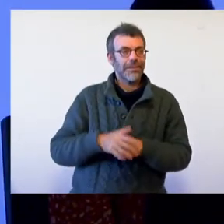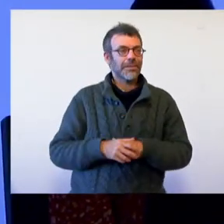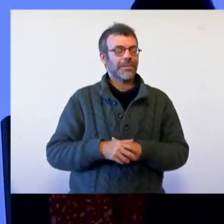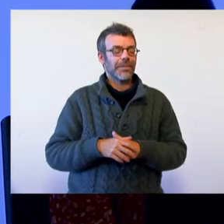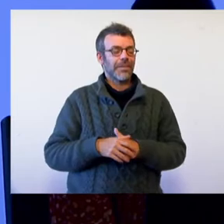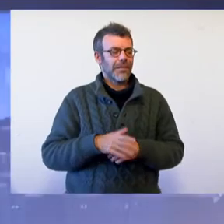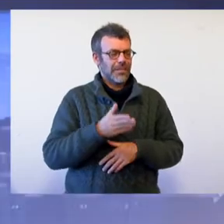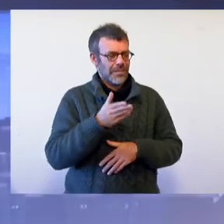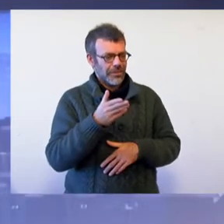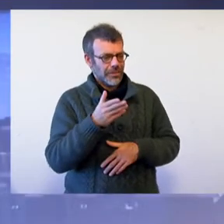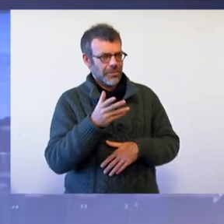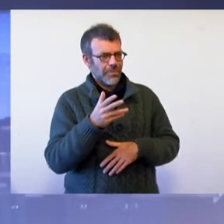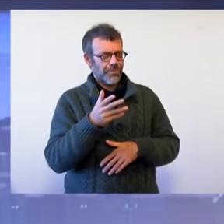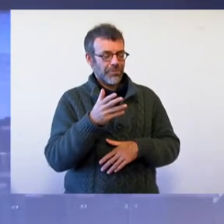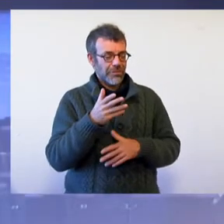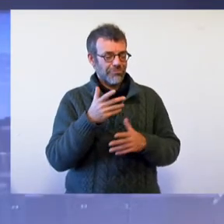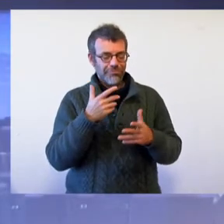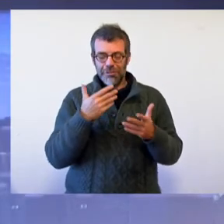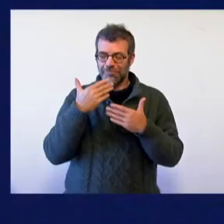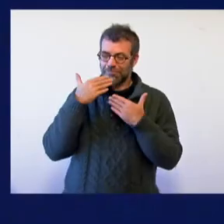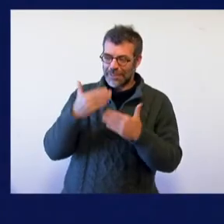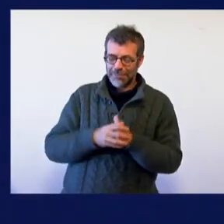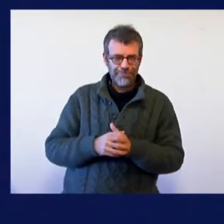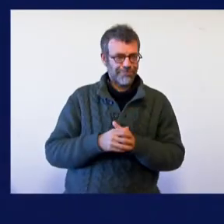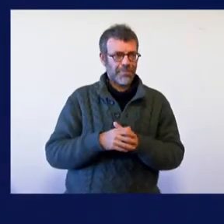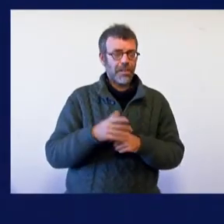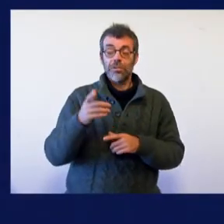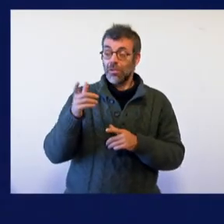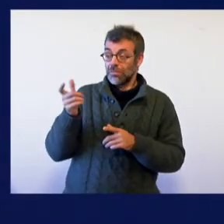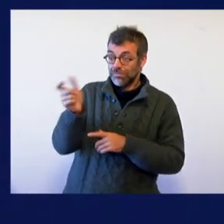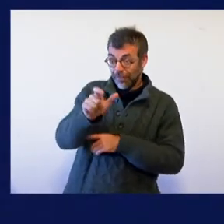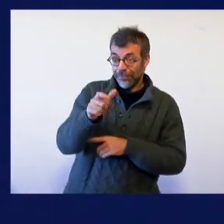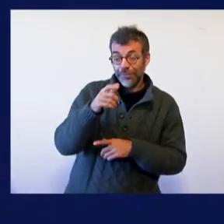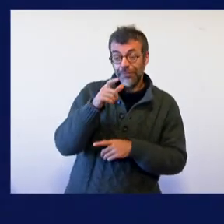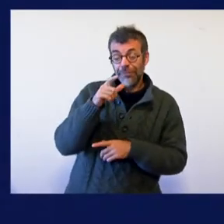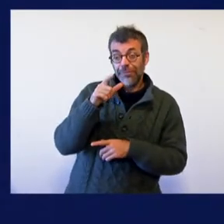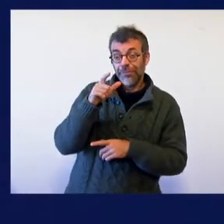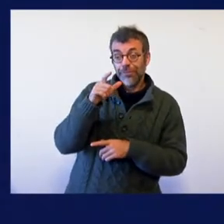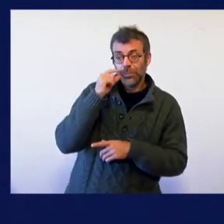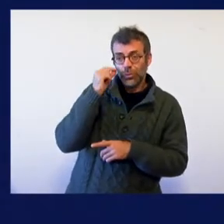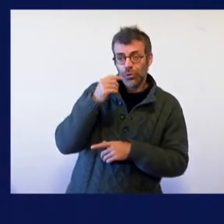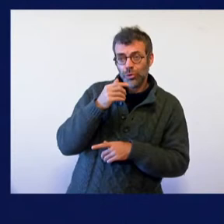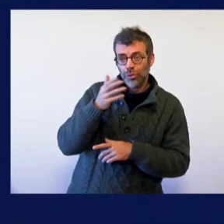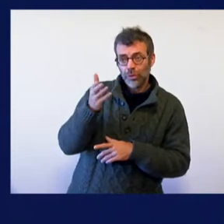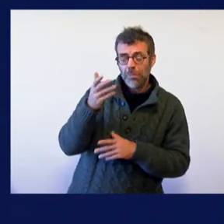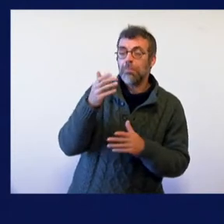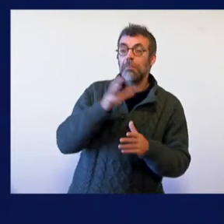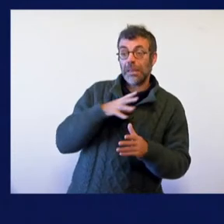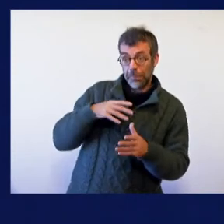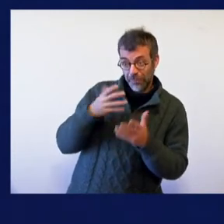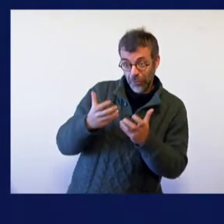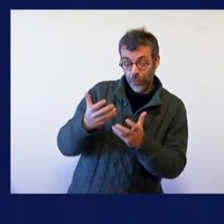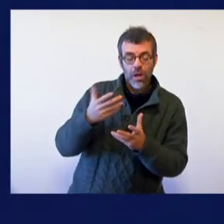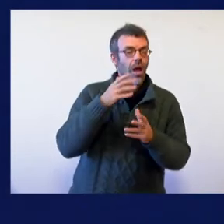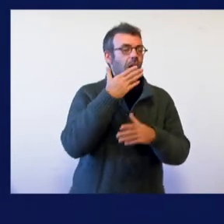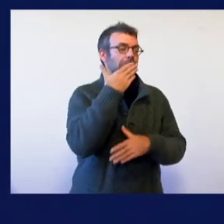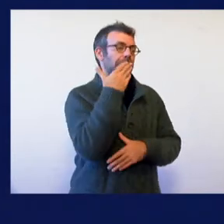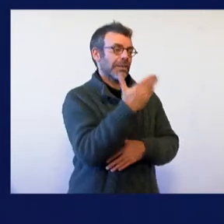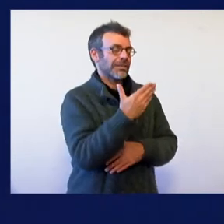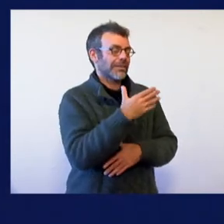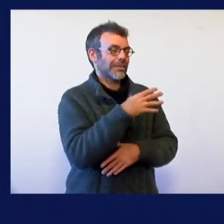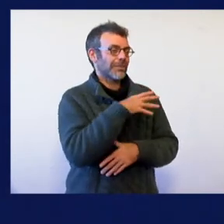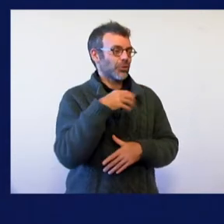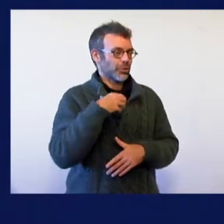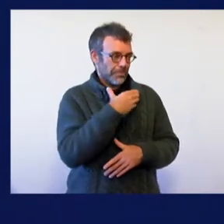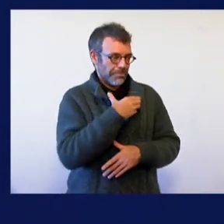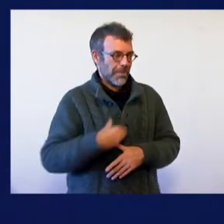Merci, monsieur le maire. Juste deux points. D'abord, vous remercier parce que je n'ai pas eu l'occasion de le faire jusqu'à présent sur